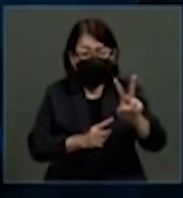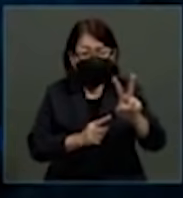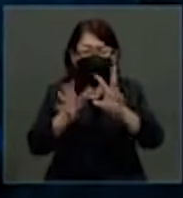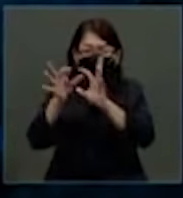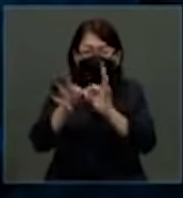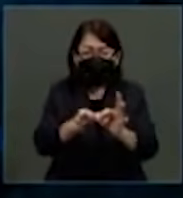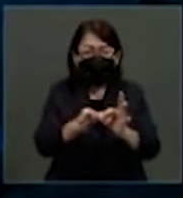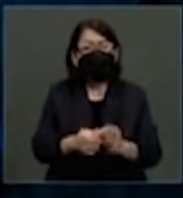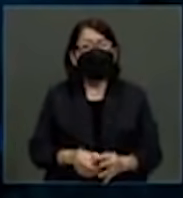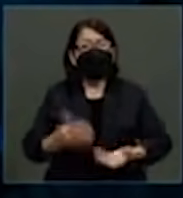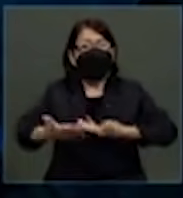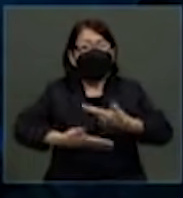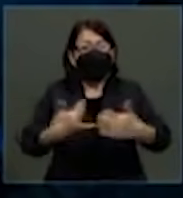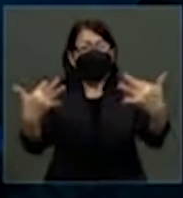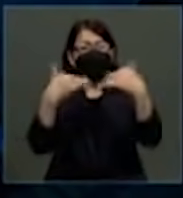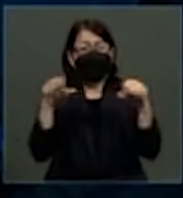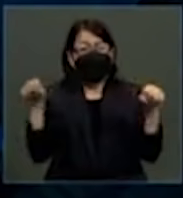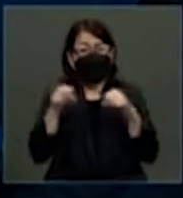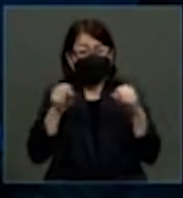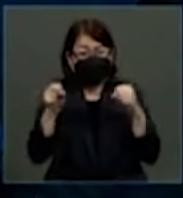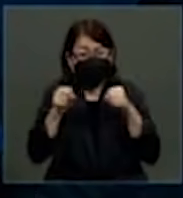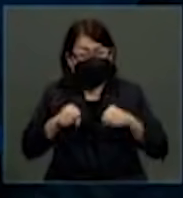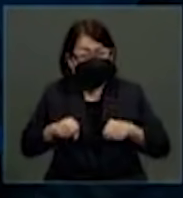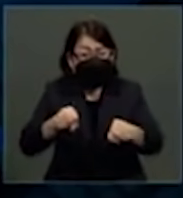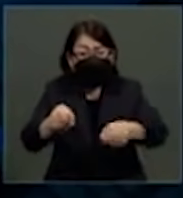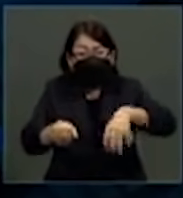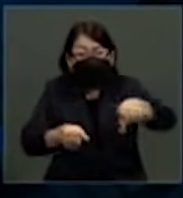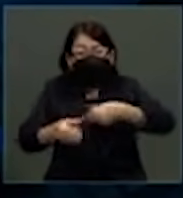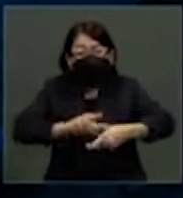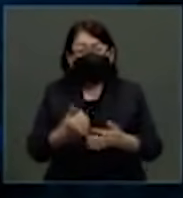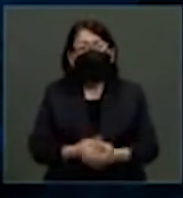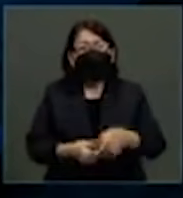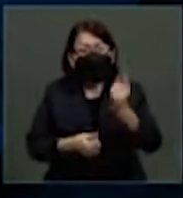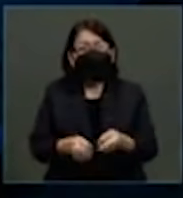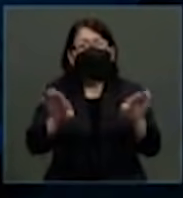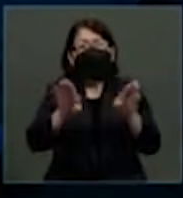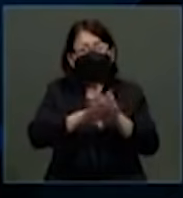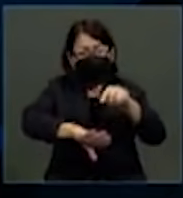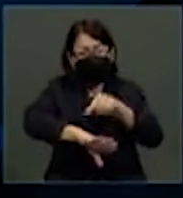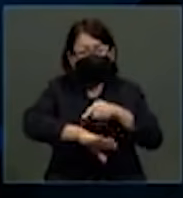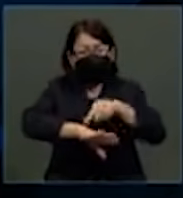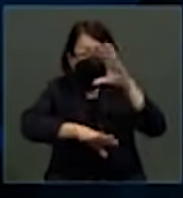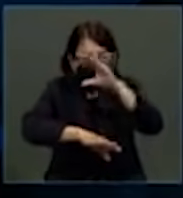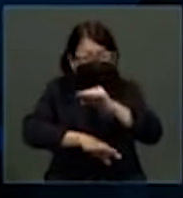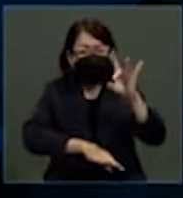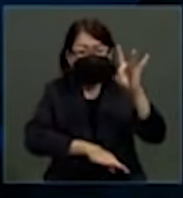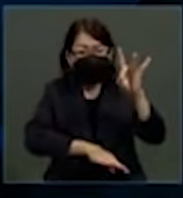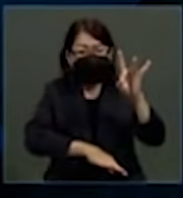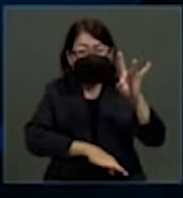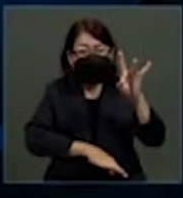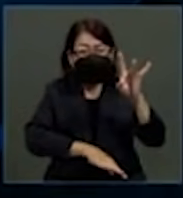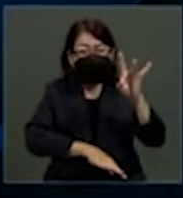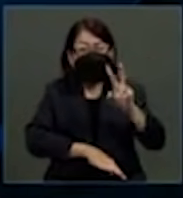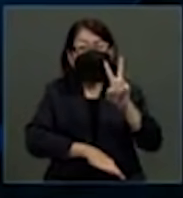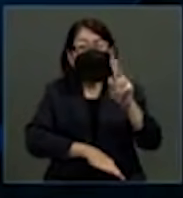ะการนำไปบริโภค ที่อื่นเท่านั้นนะครับอันนี้ก็เน้นย้ำวงเล็บ2ครับอันนี้เกี่ยวข้องกับเรื่องของห้างก็ให้ปิดห้